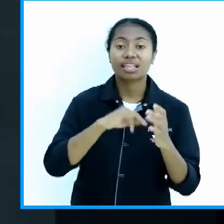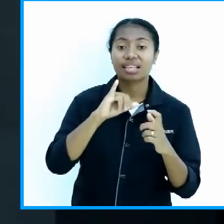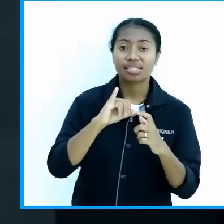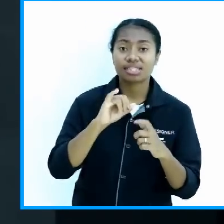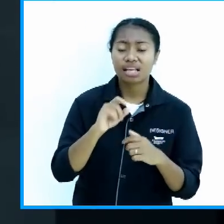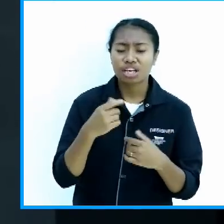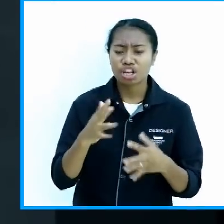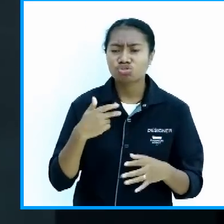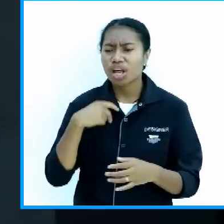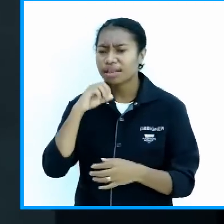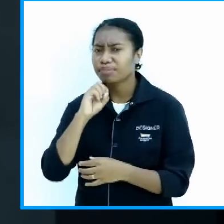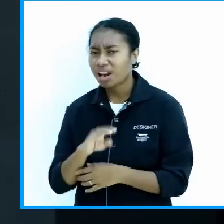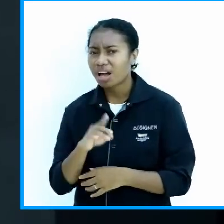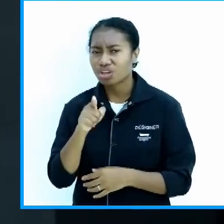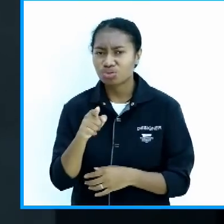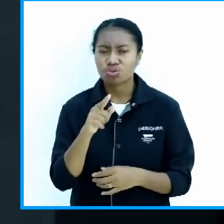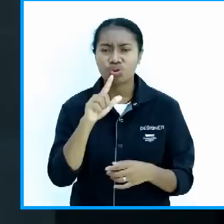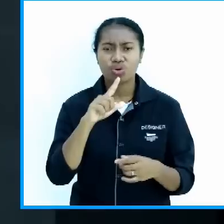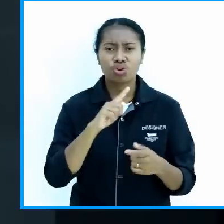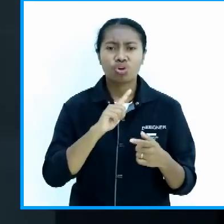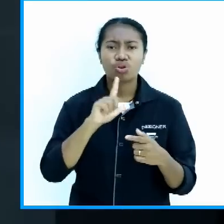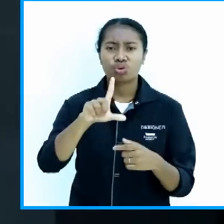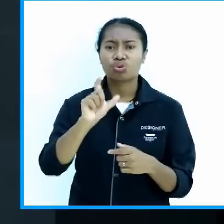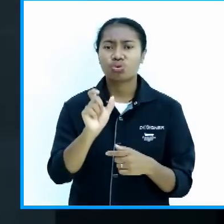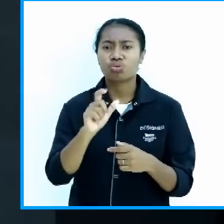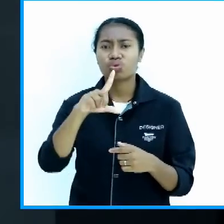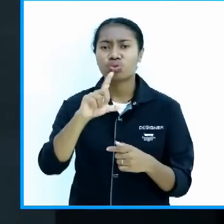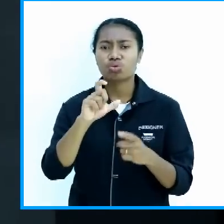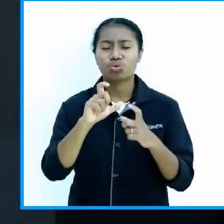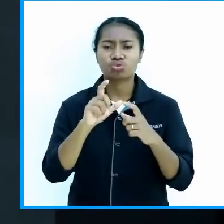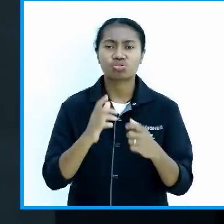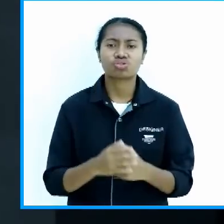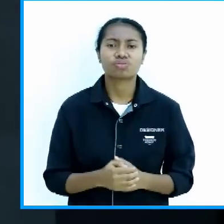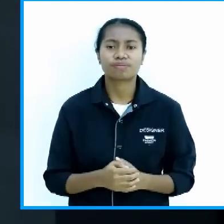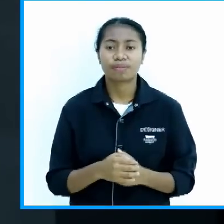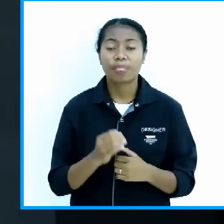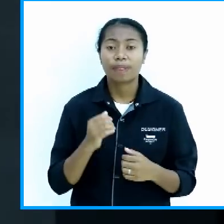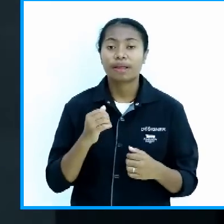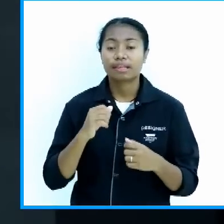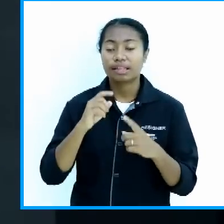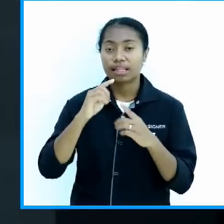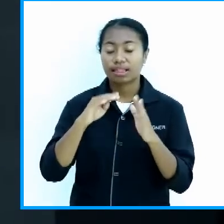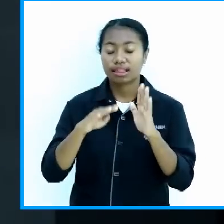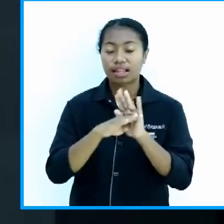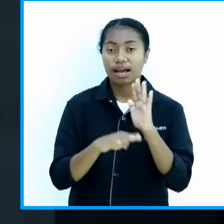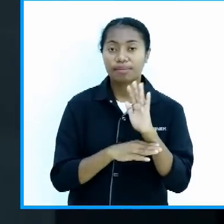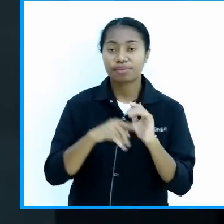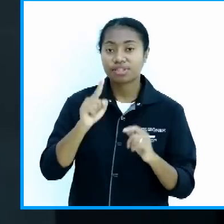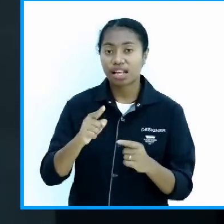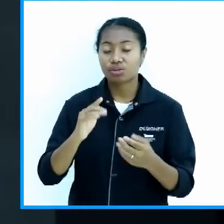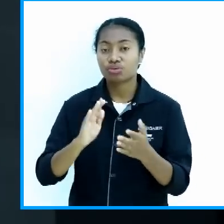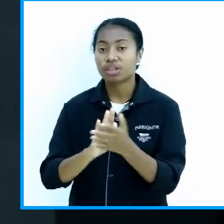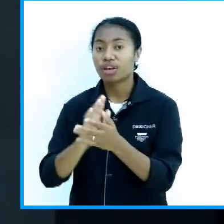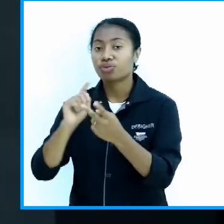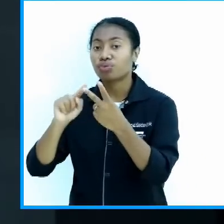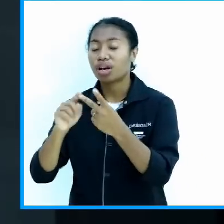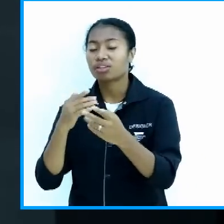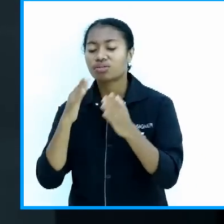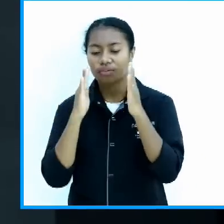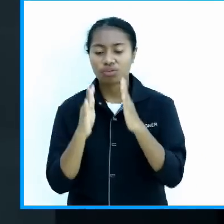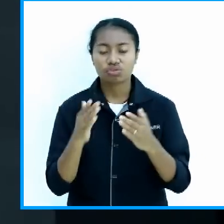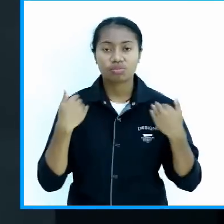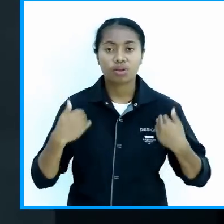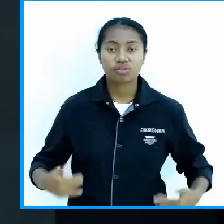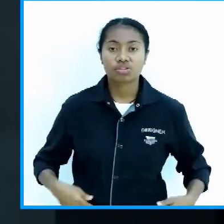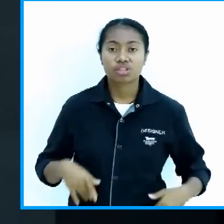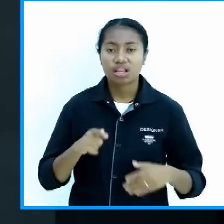dinyatakan lulus tahap 3. Nah tahap 1-2 itu fokusnya ke keamanan vaksin pada manusia. Tahap 3